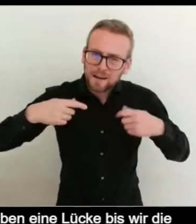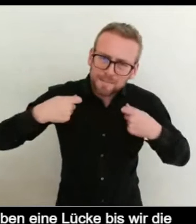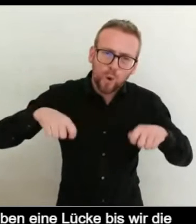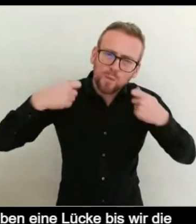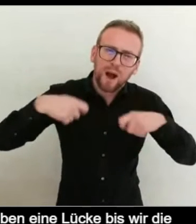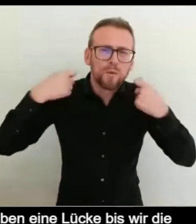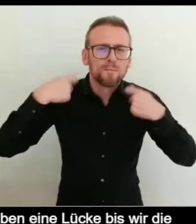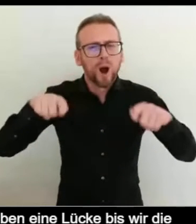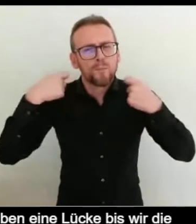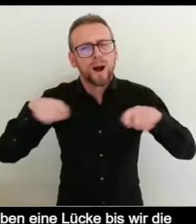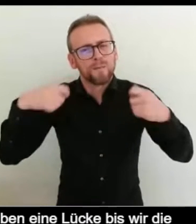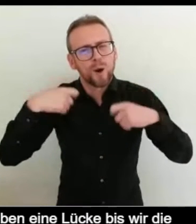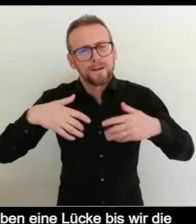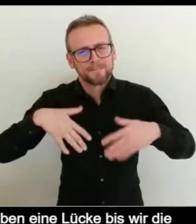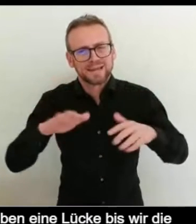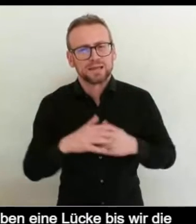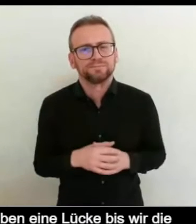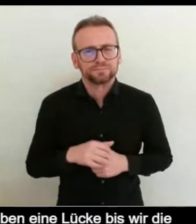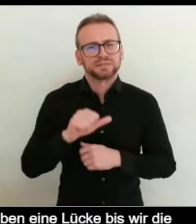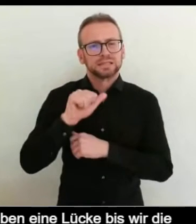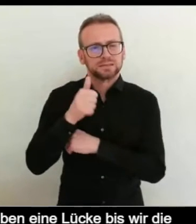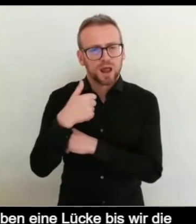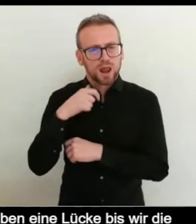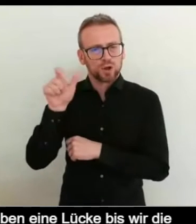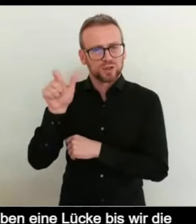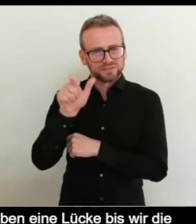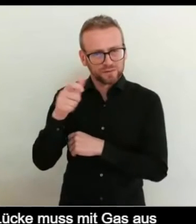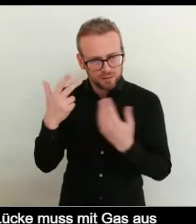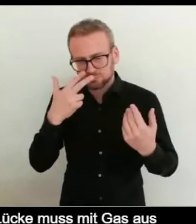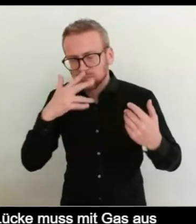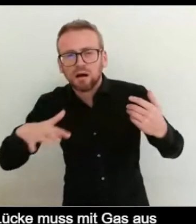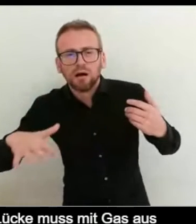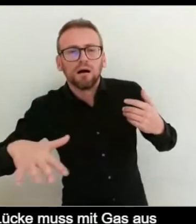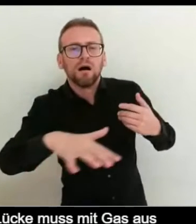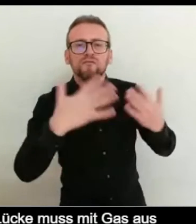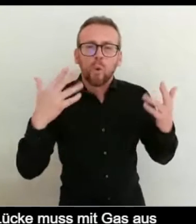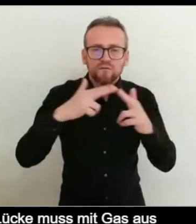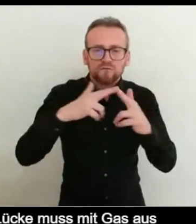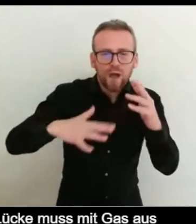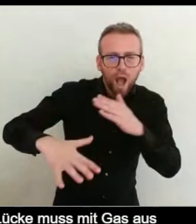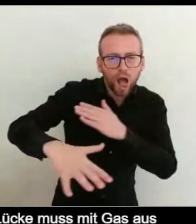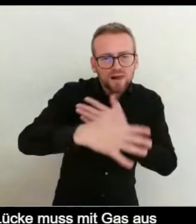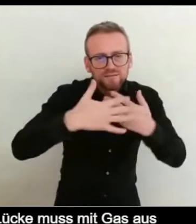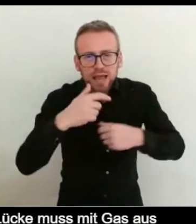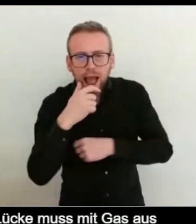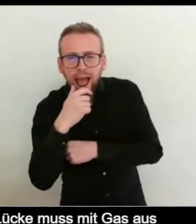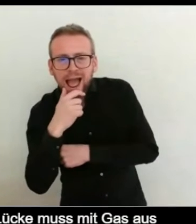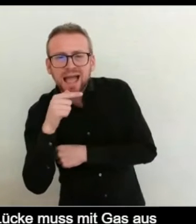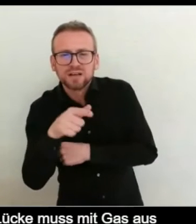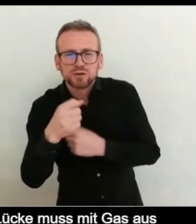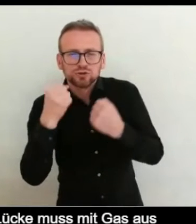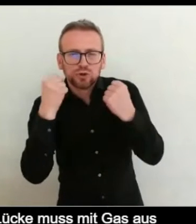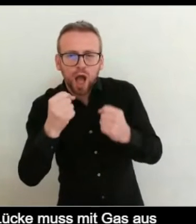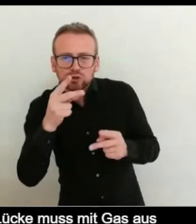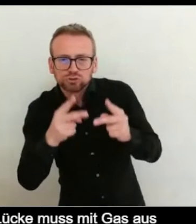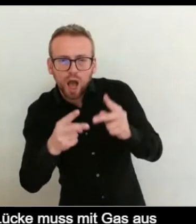weiter ambitioniert, aber es wird eine Lücke geben. Die müssen wir mit Gas schließen, mit neuen Gaskraftwerken, die auch Wasserstoff in